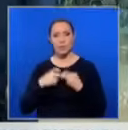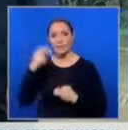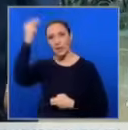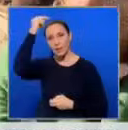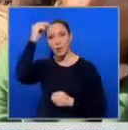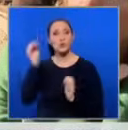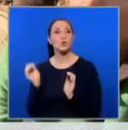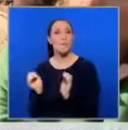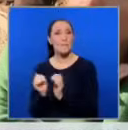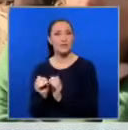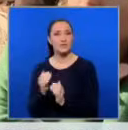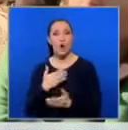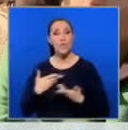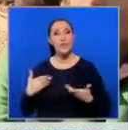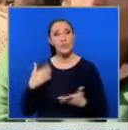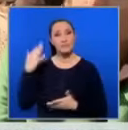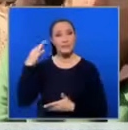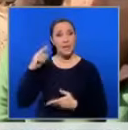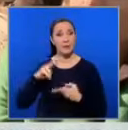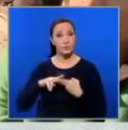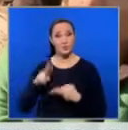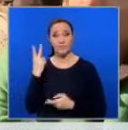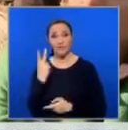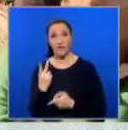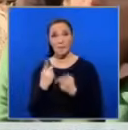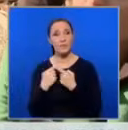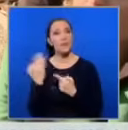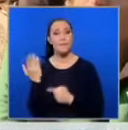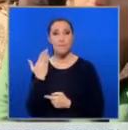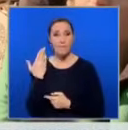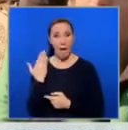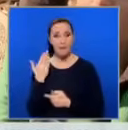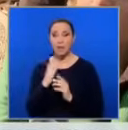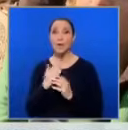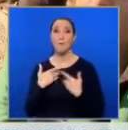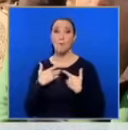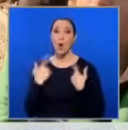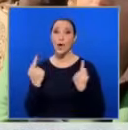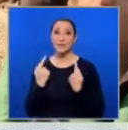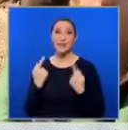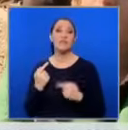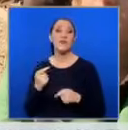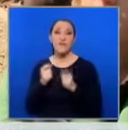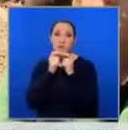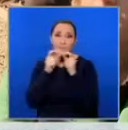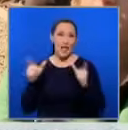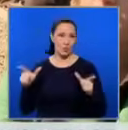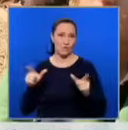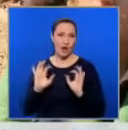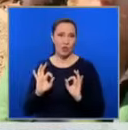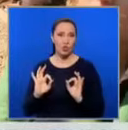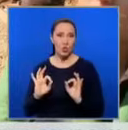българското малцинство. Ние с президента Вучич два пъти бяхме и по моя инициатива в Димитровград, точно за